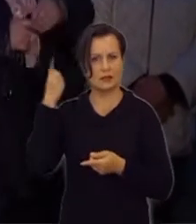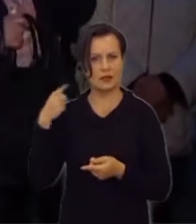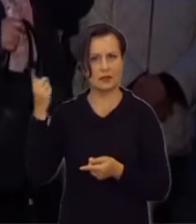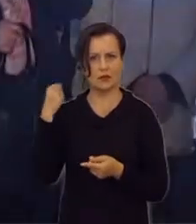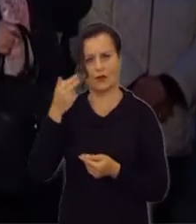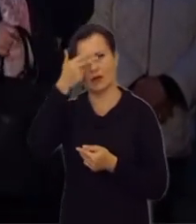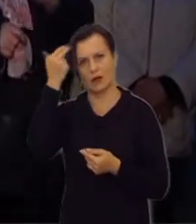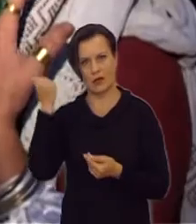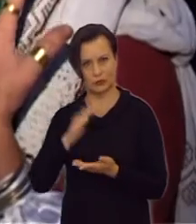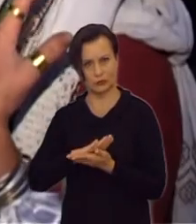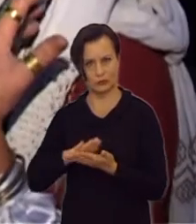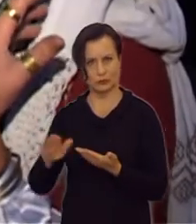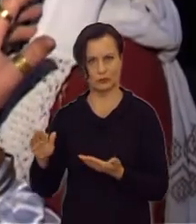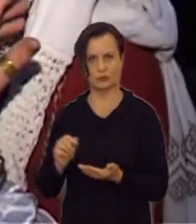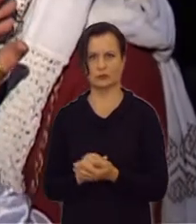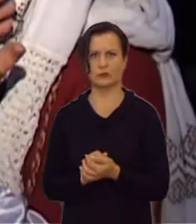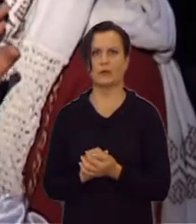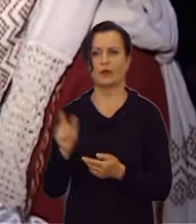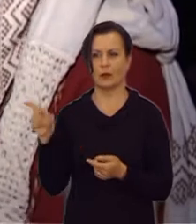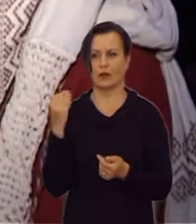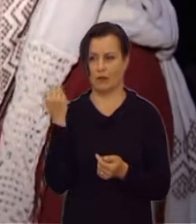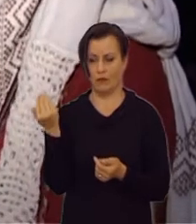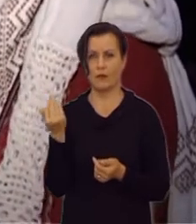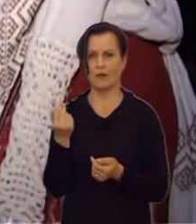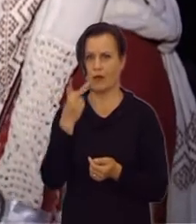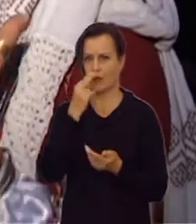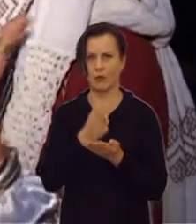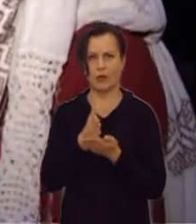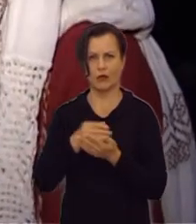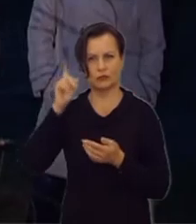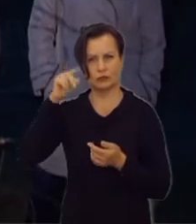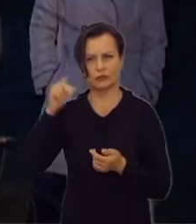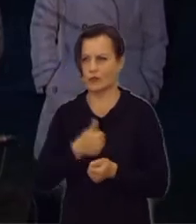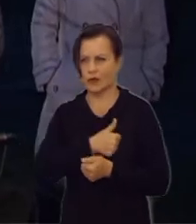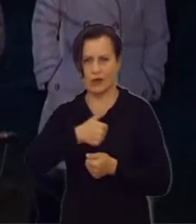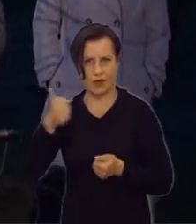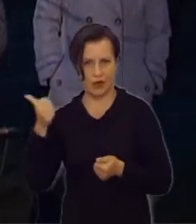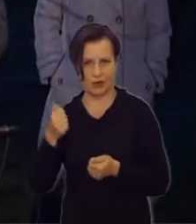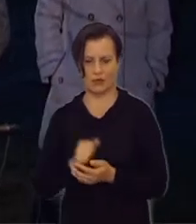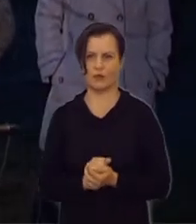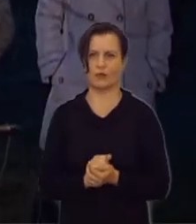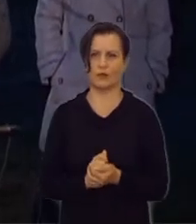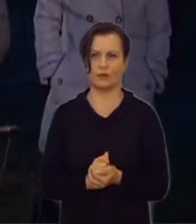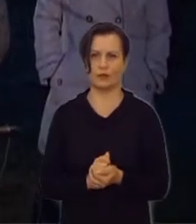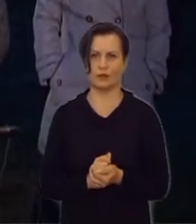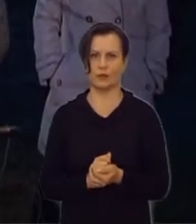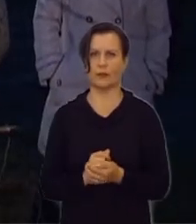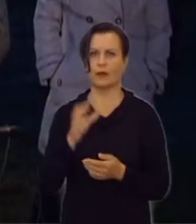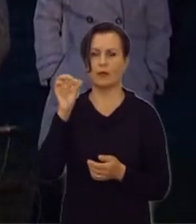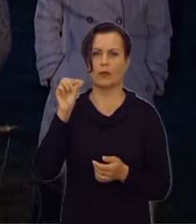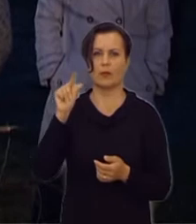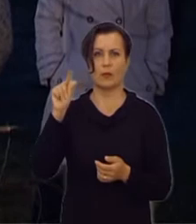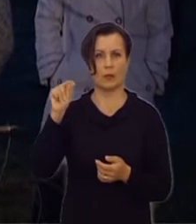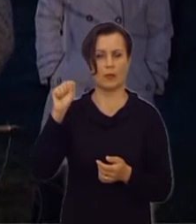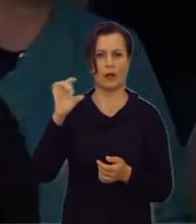senoviškų, lietuviškų ir tos papračius žino turbūt labiau negu bet kas kitas iš mūsų. Pagonybė